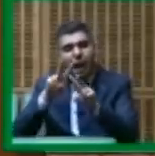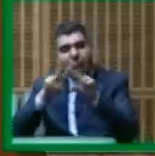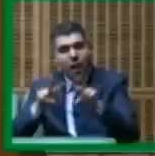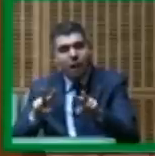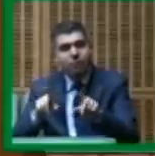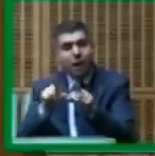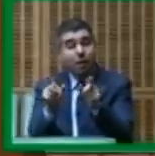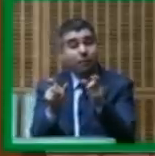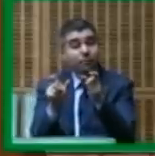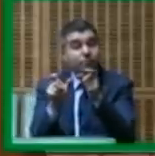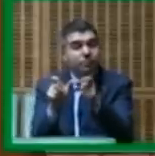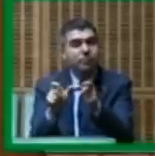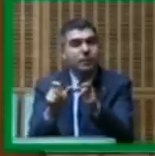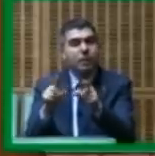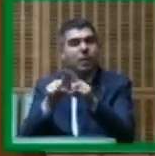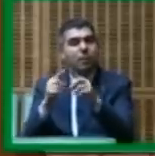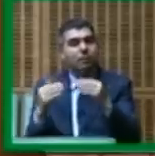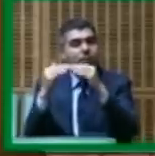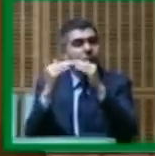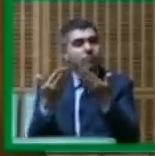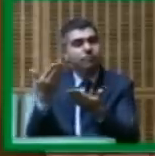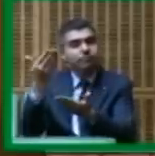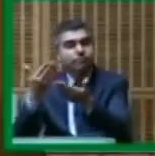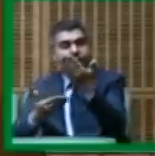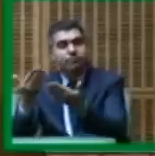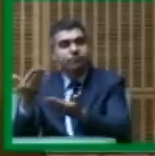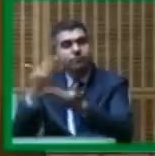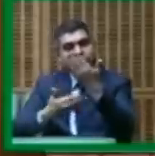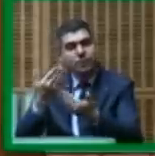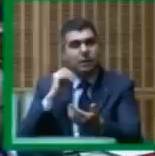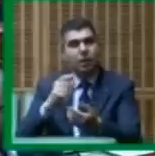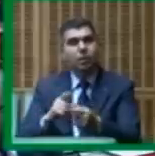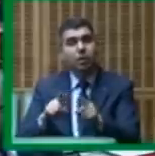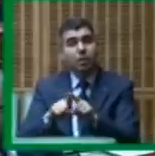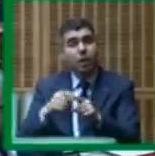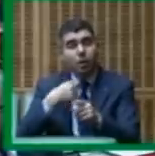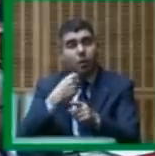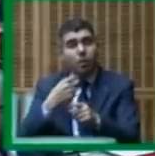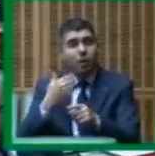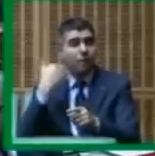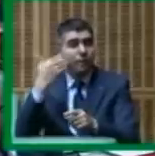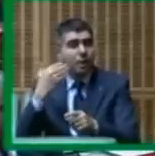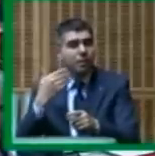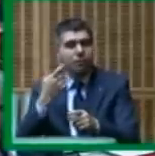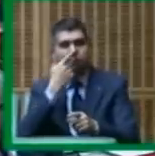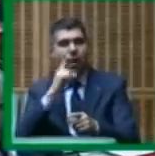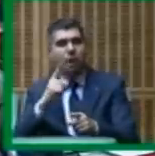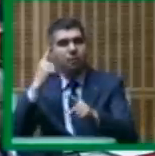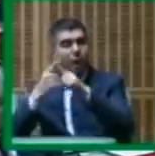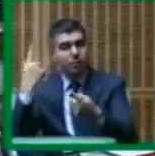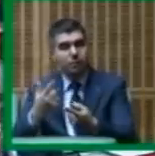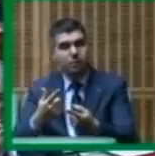المنطق وواحد المقاربه تكون صحيحه والا راه غادي ملي جينا كتقولوا لي المحاربه ديال الفساد بعد